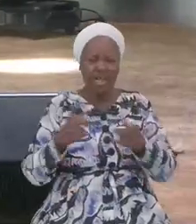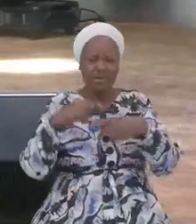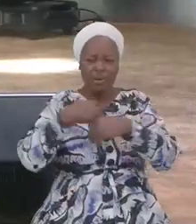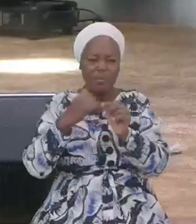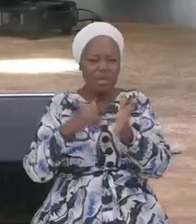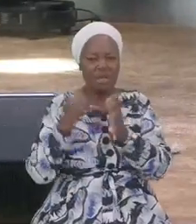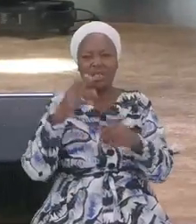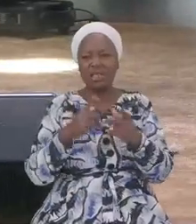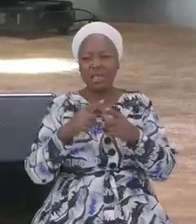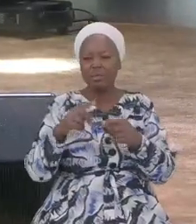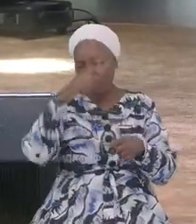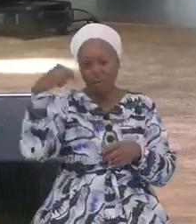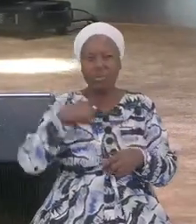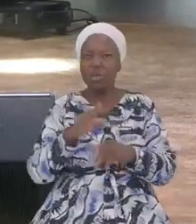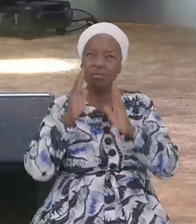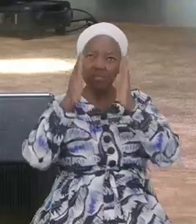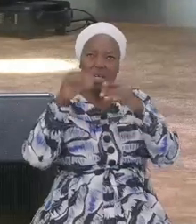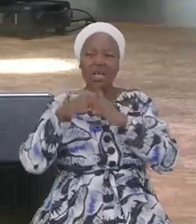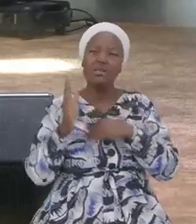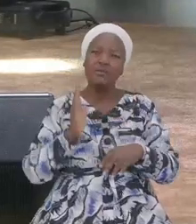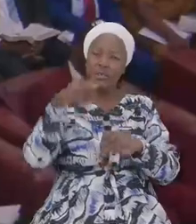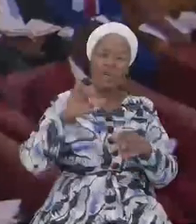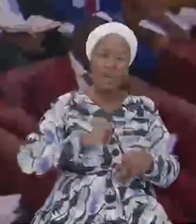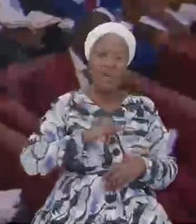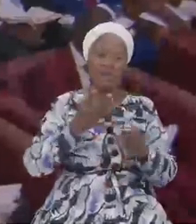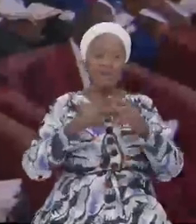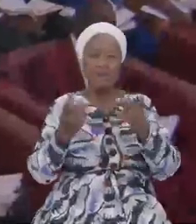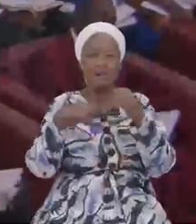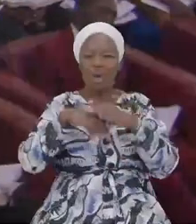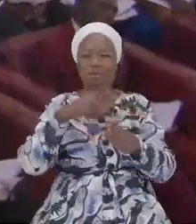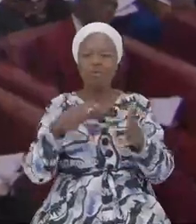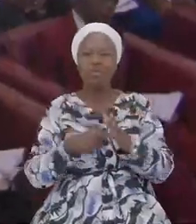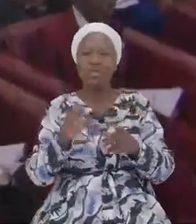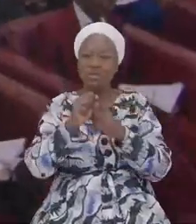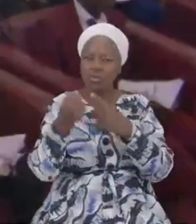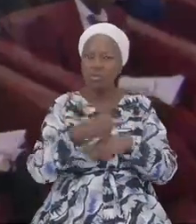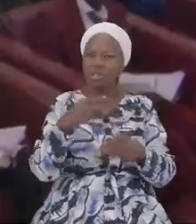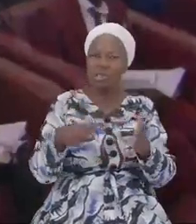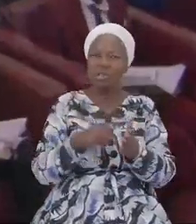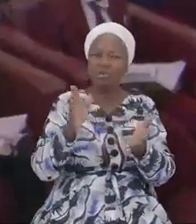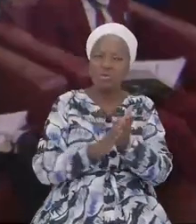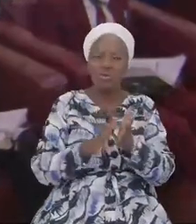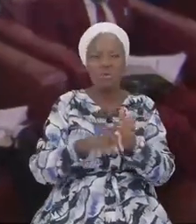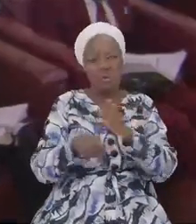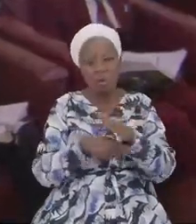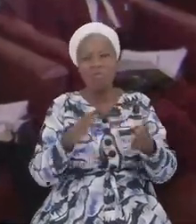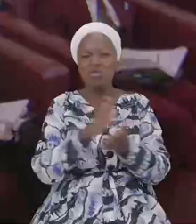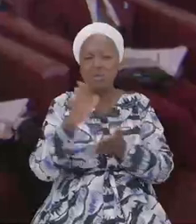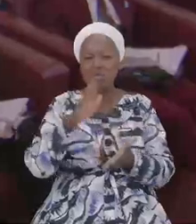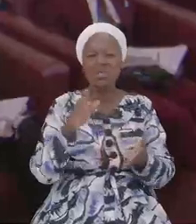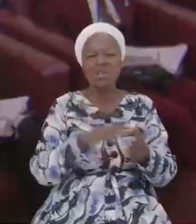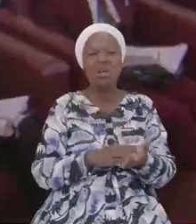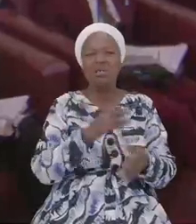sortons de l'école, nous considérons, nous visualisons notre avenir. Je vais sortir de cette école, de cette institution, de cette université, dans les